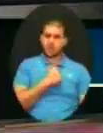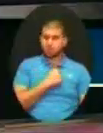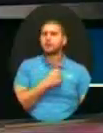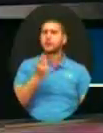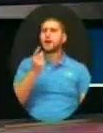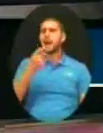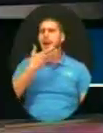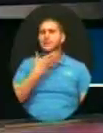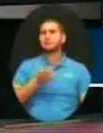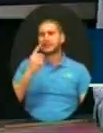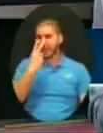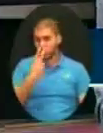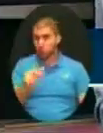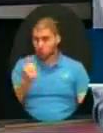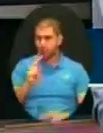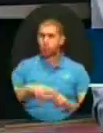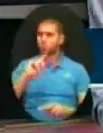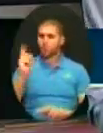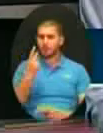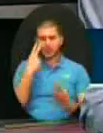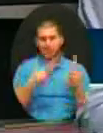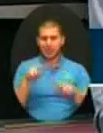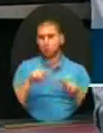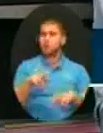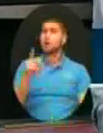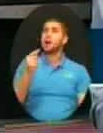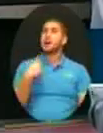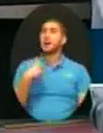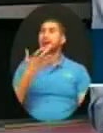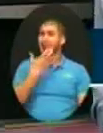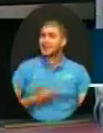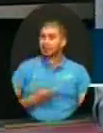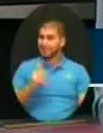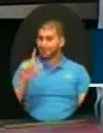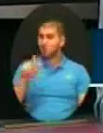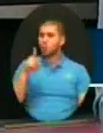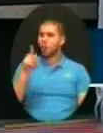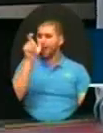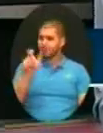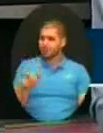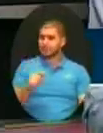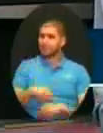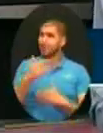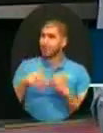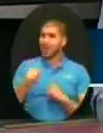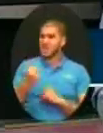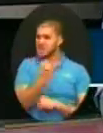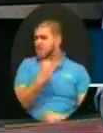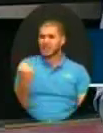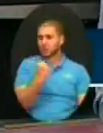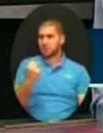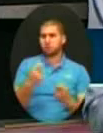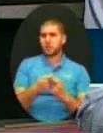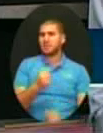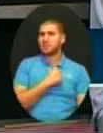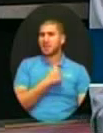צריך לראות את זה גם, ואז כולם יחשפו לזה. וליצמן, נזכיר, ליצמן הוא הגורם שבזמן האחרון הכי רדיקלי בענייני